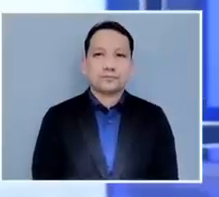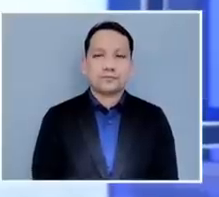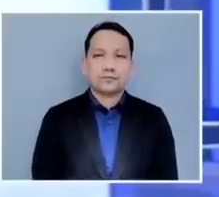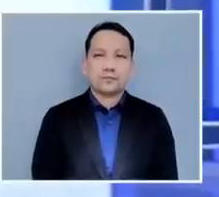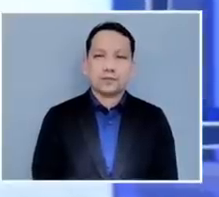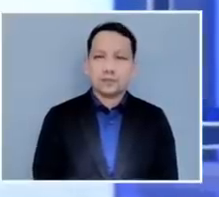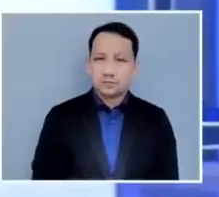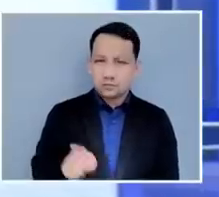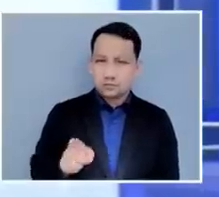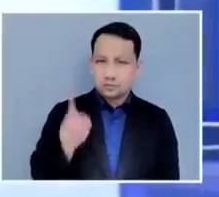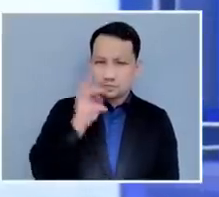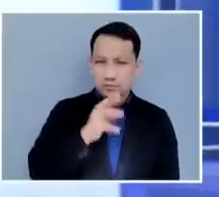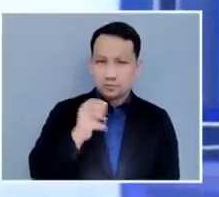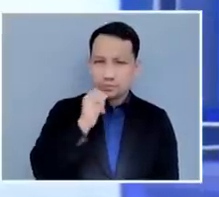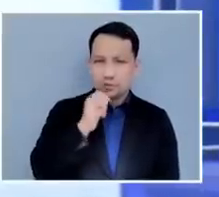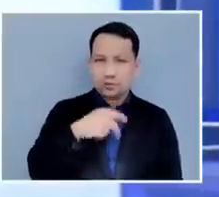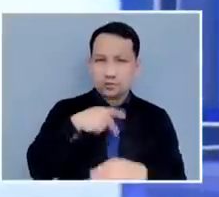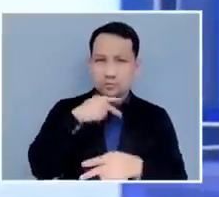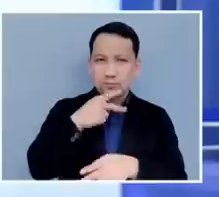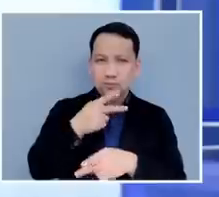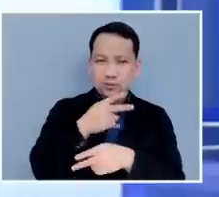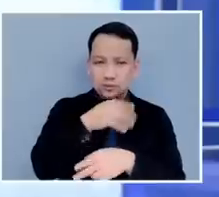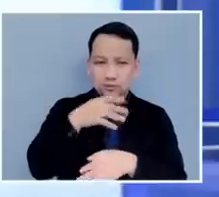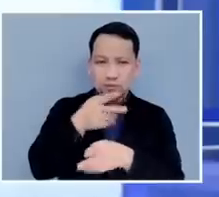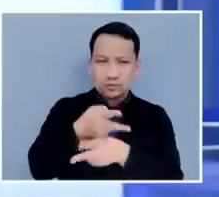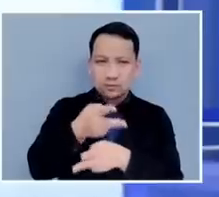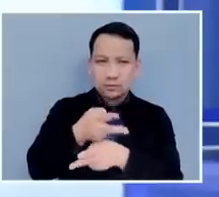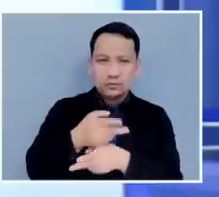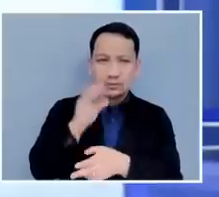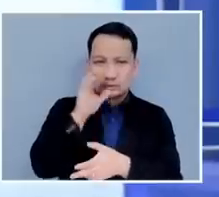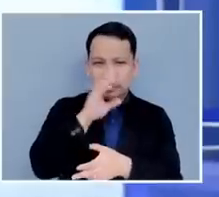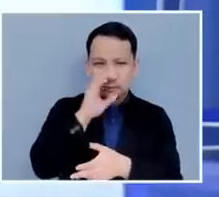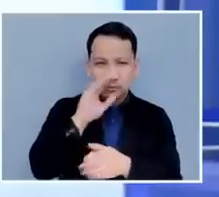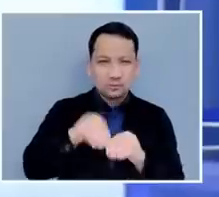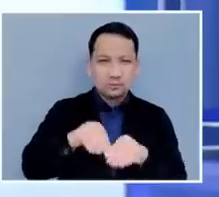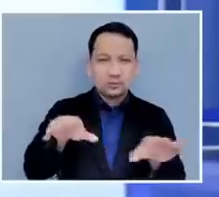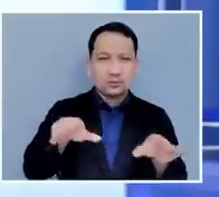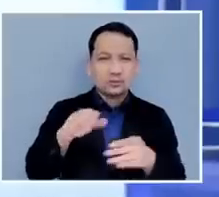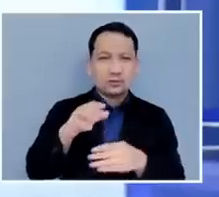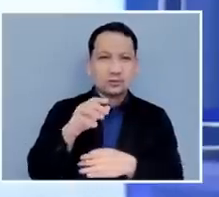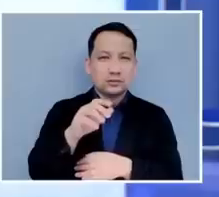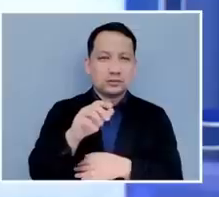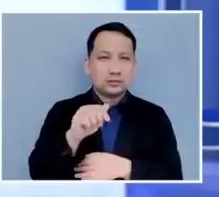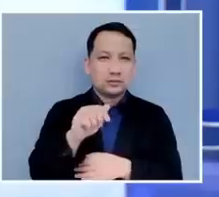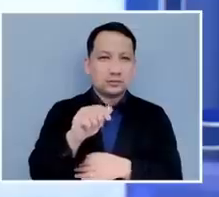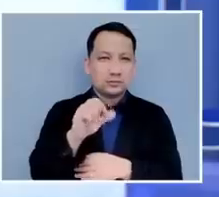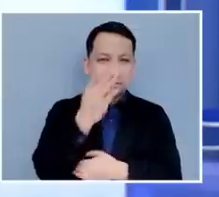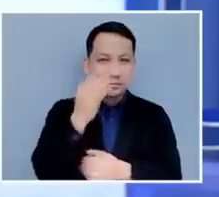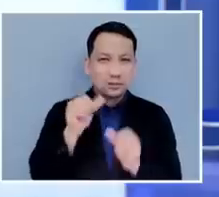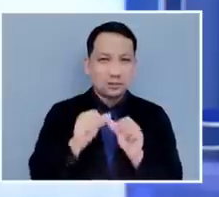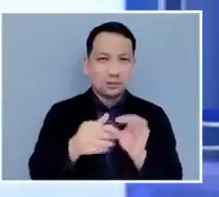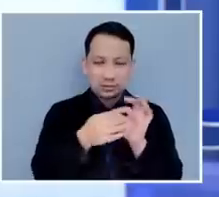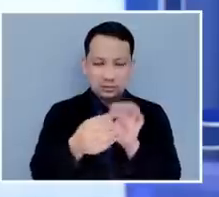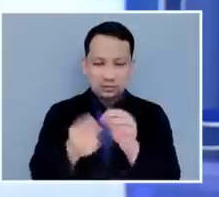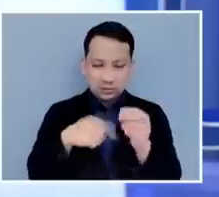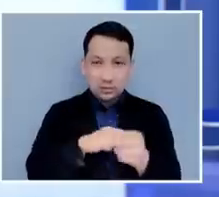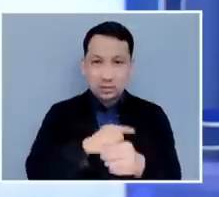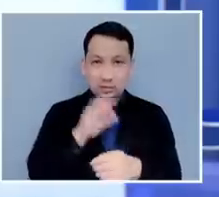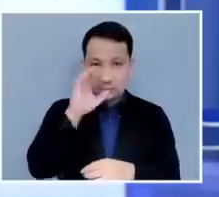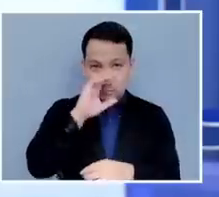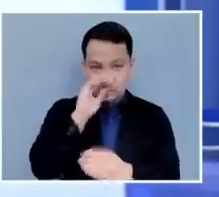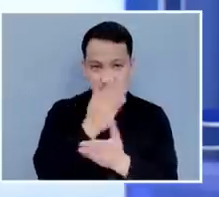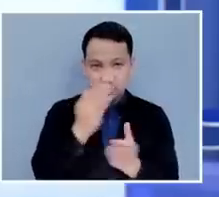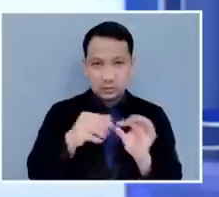Nababangala na ang hog raisers sa Cebu dahil sa pagkalat ng African swine fever. Hinigpitan na rin ng Cebu City ang